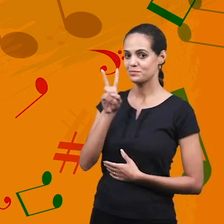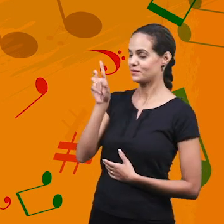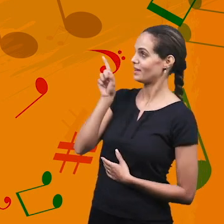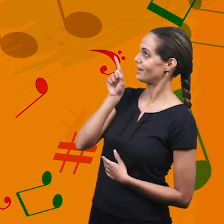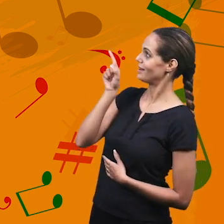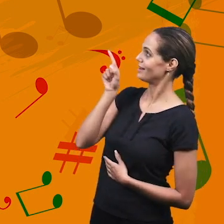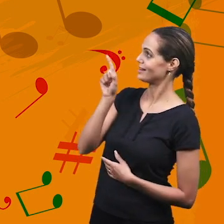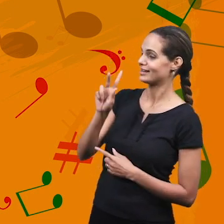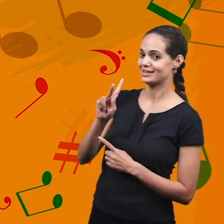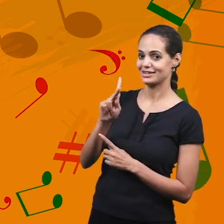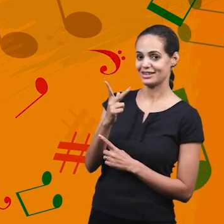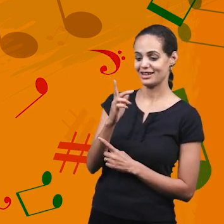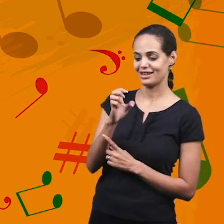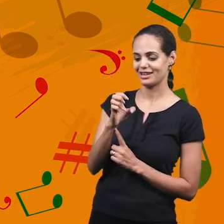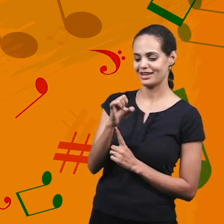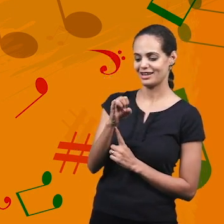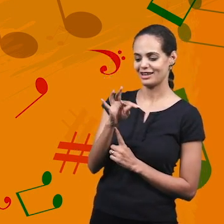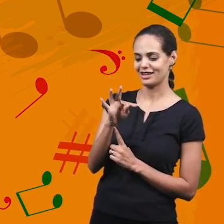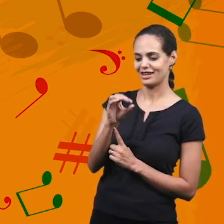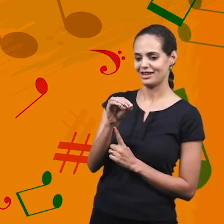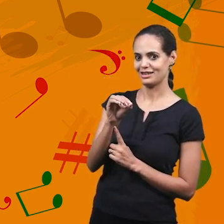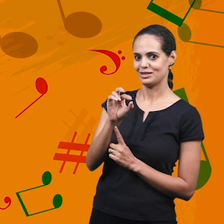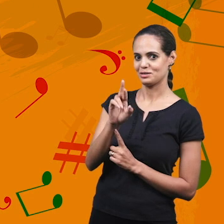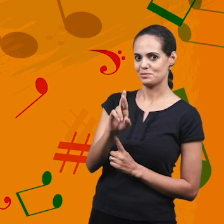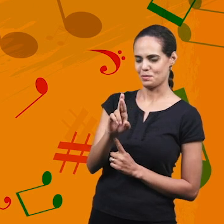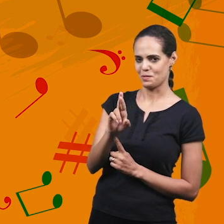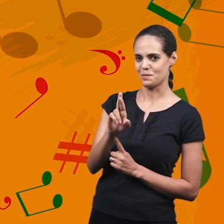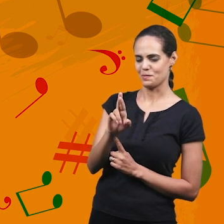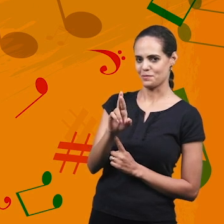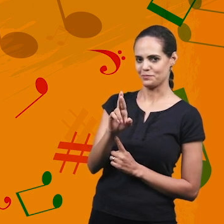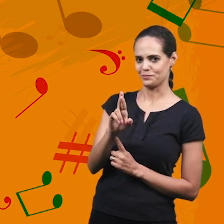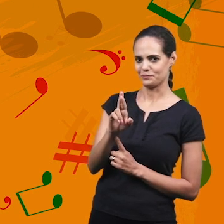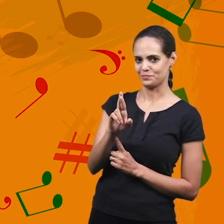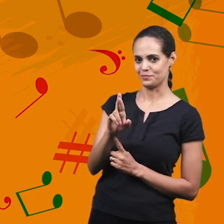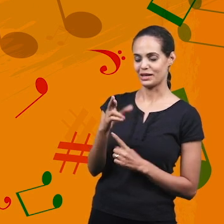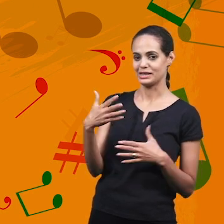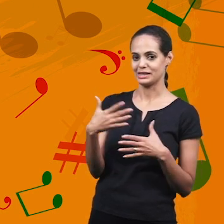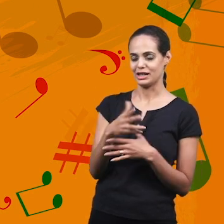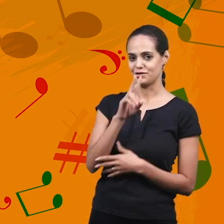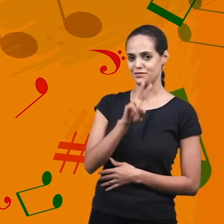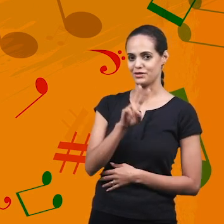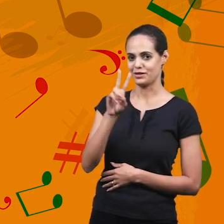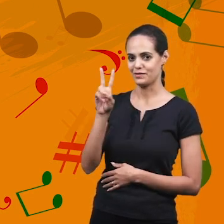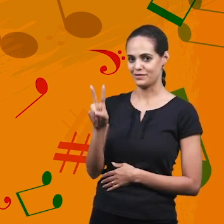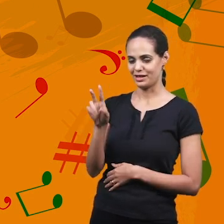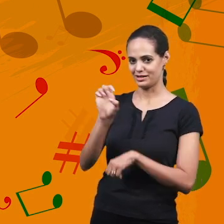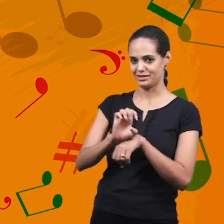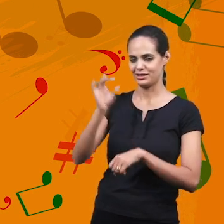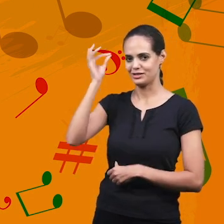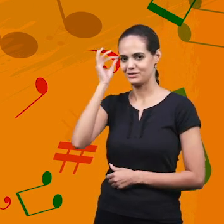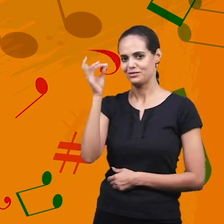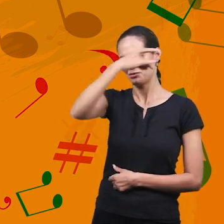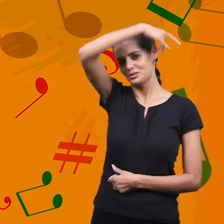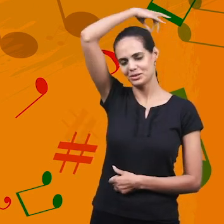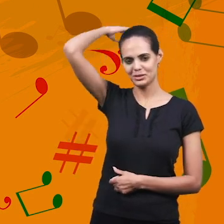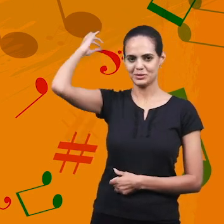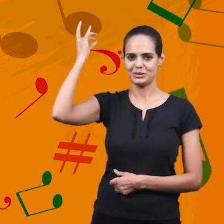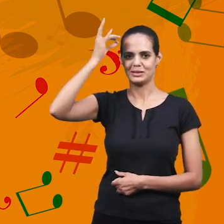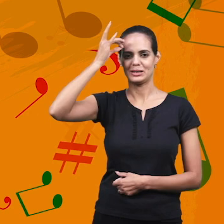Voici le petit Heitor de l'église de Cobilândia 3, Vila Velha, Espírito Santo.